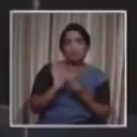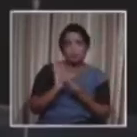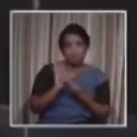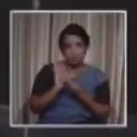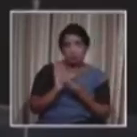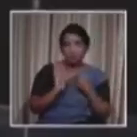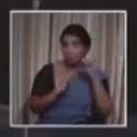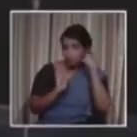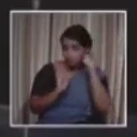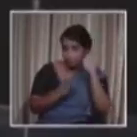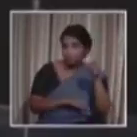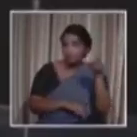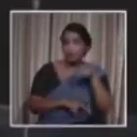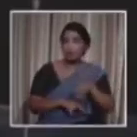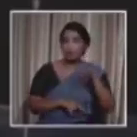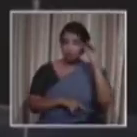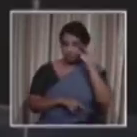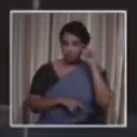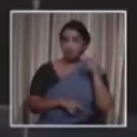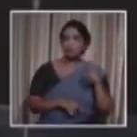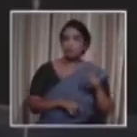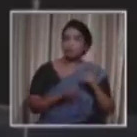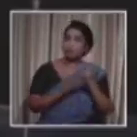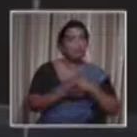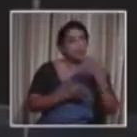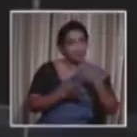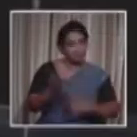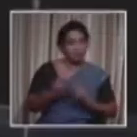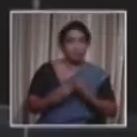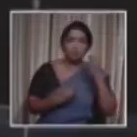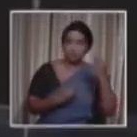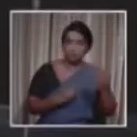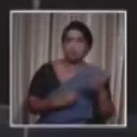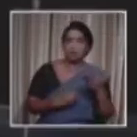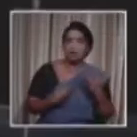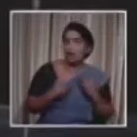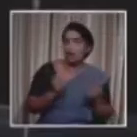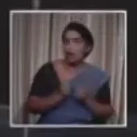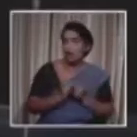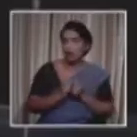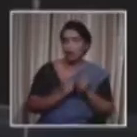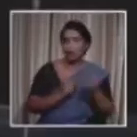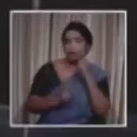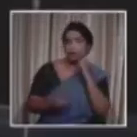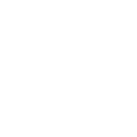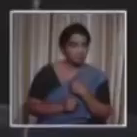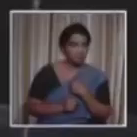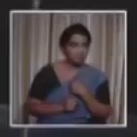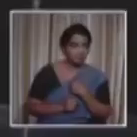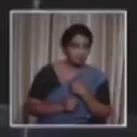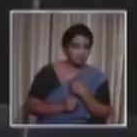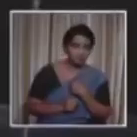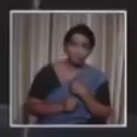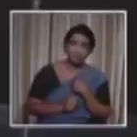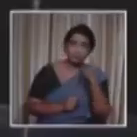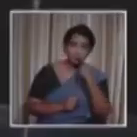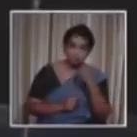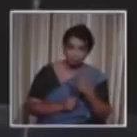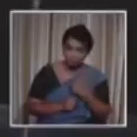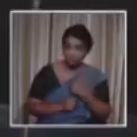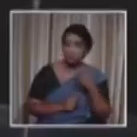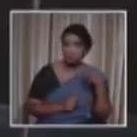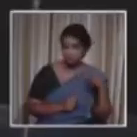දැන ගැනීම වෙනුවෙන් අද හවස වෙනකොට සම්පූර්ණ වාර්තාව දෙන්නම්. ඒකේ අපි මොන විදියටද ඇගෙයිම් කටයුතු කරේ කියන එක. ඔබතුමා කියප එක